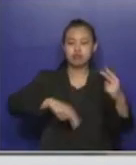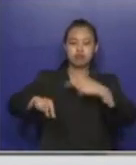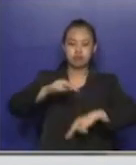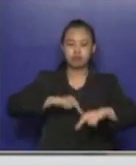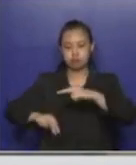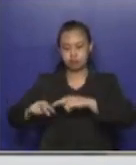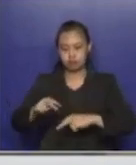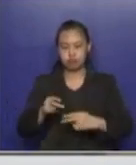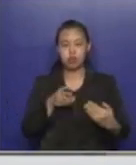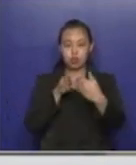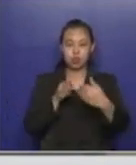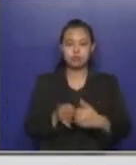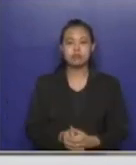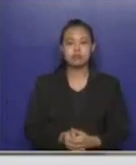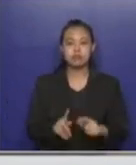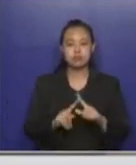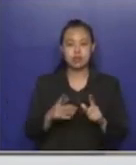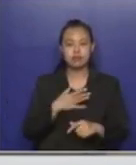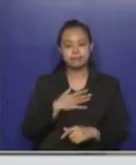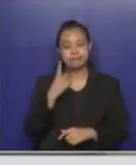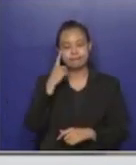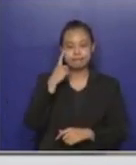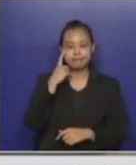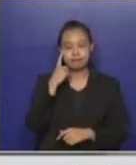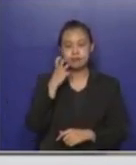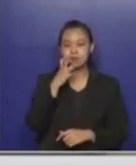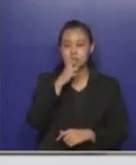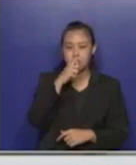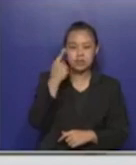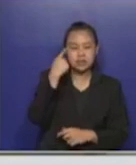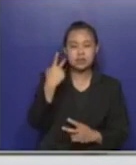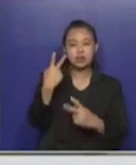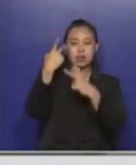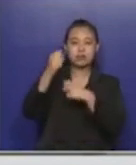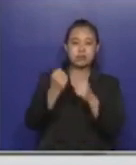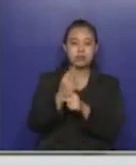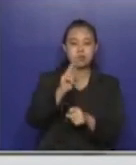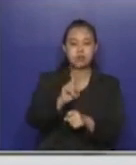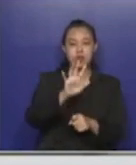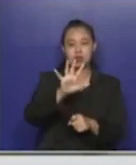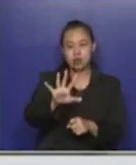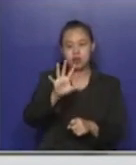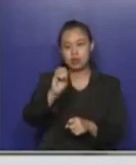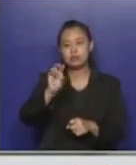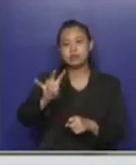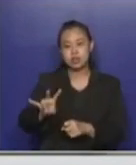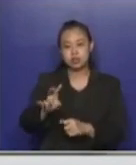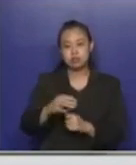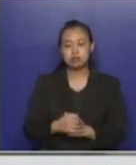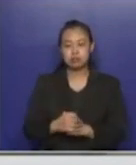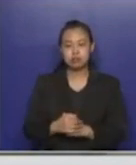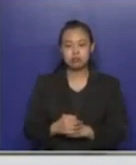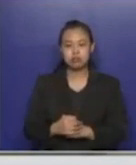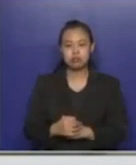ของท่านโดยตรงนะคะแต่ว่าดิฉันก็ลองคิดดูย้อนหลังไปเมื่อปี2557นะคะท่านอา